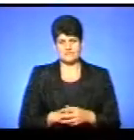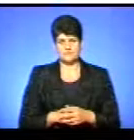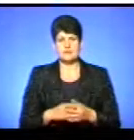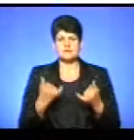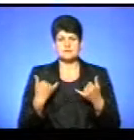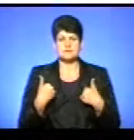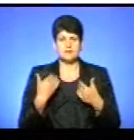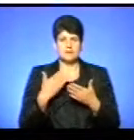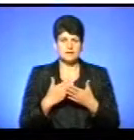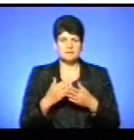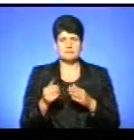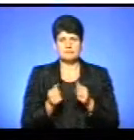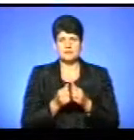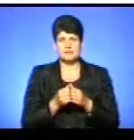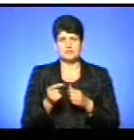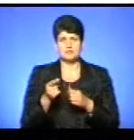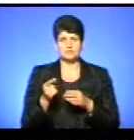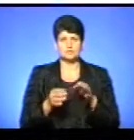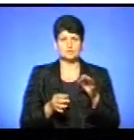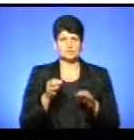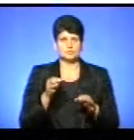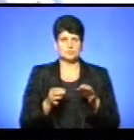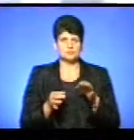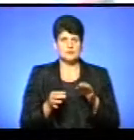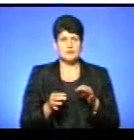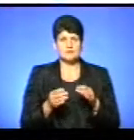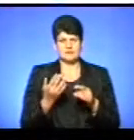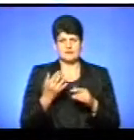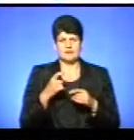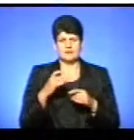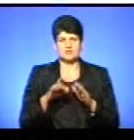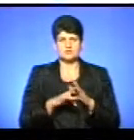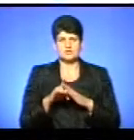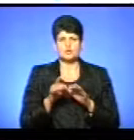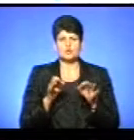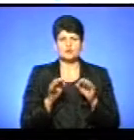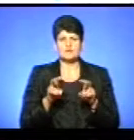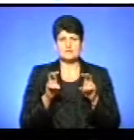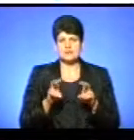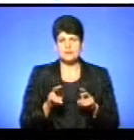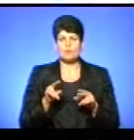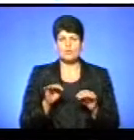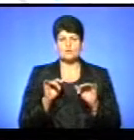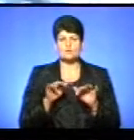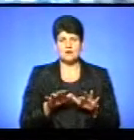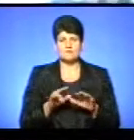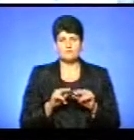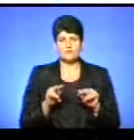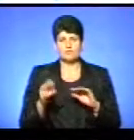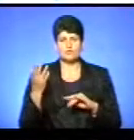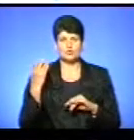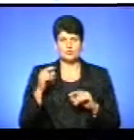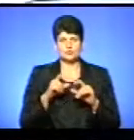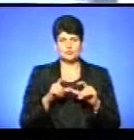ми знаходимося під Тернопільським окружним адміністративним судом. За кілька хвилин розпочнеться судове засідання по справі вчителів колишньої